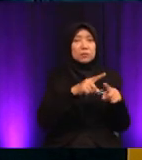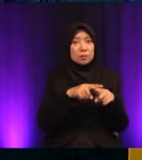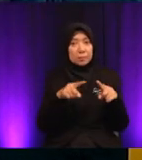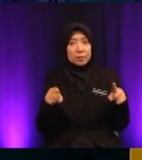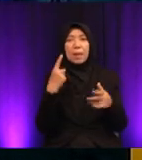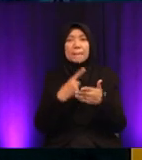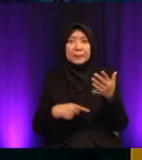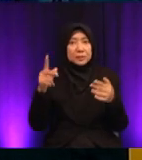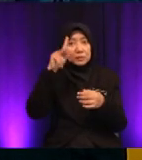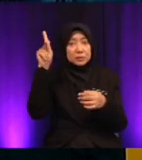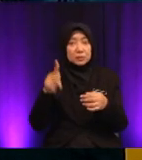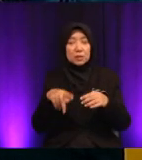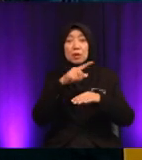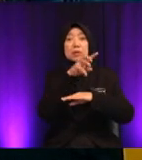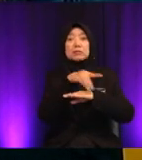Darah